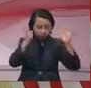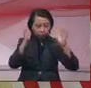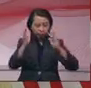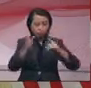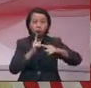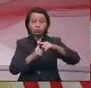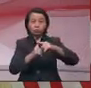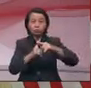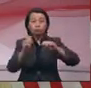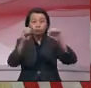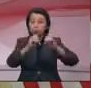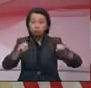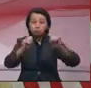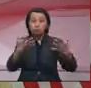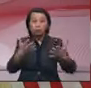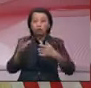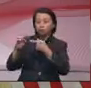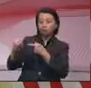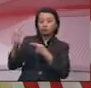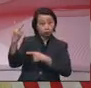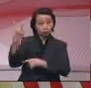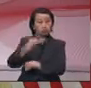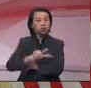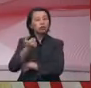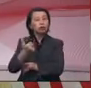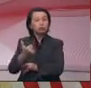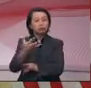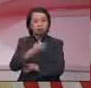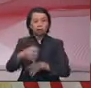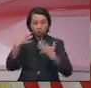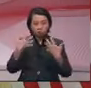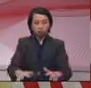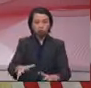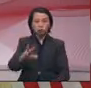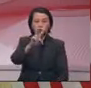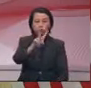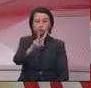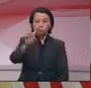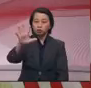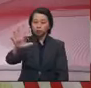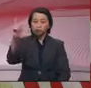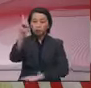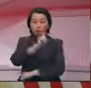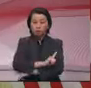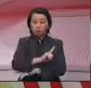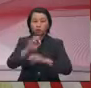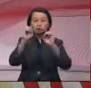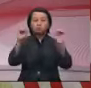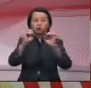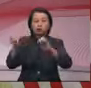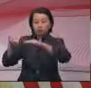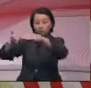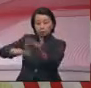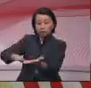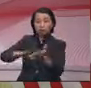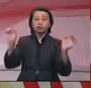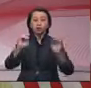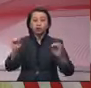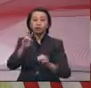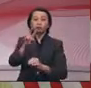yang positif COVID-19. Dan sudah 24-25 hari tidak ada kematian di negara